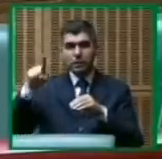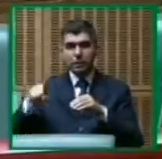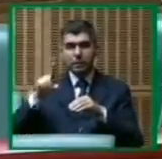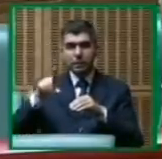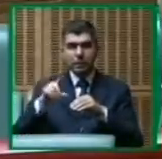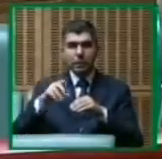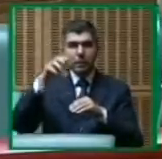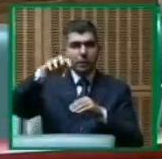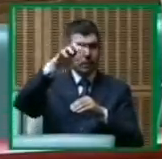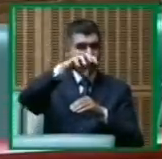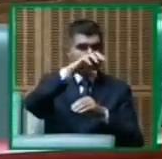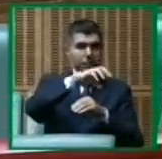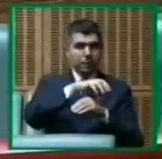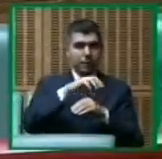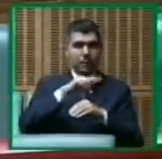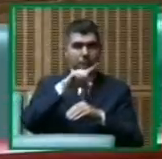المطارح العشوائيه،